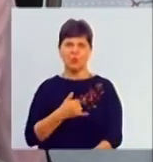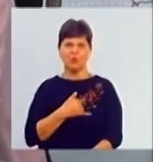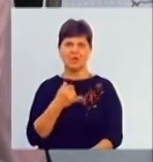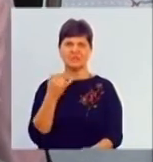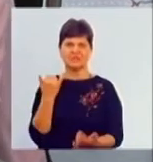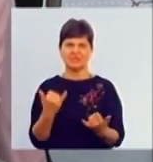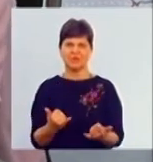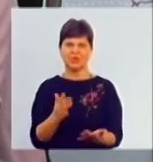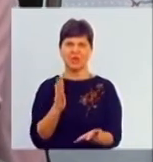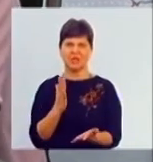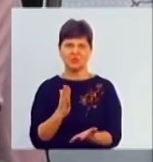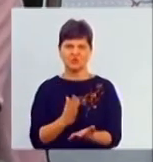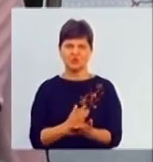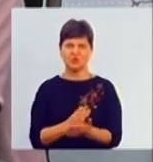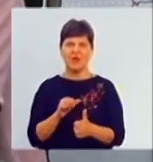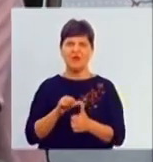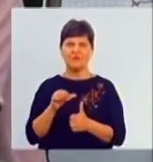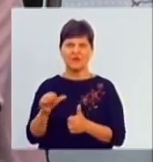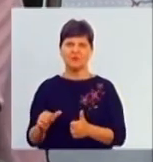існує виключно для